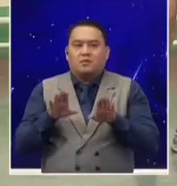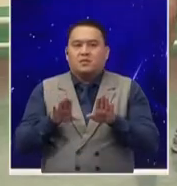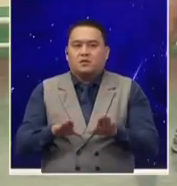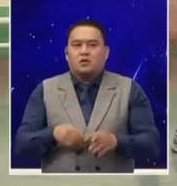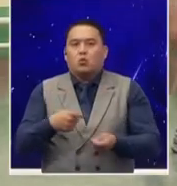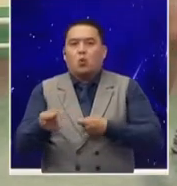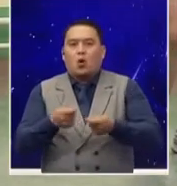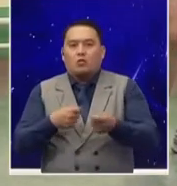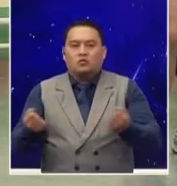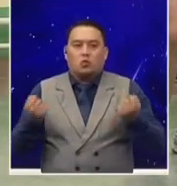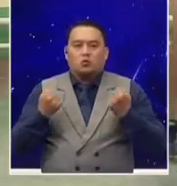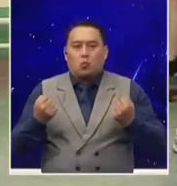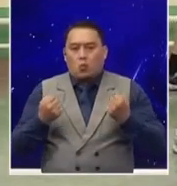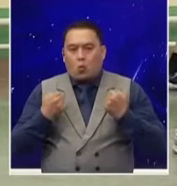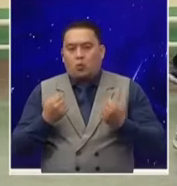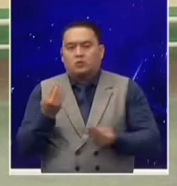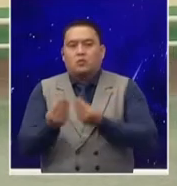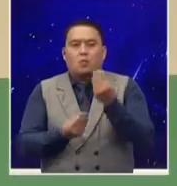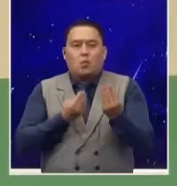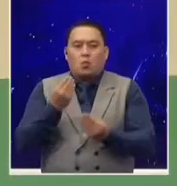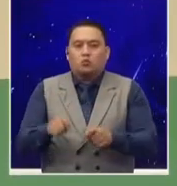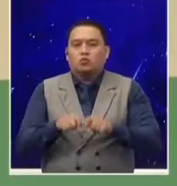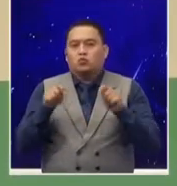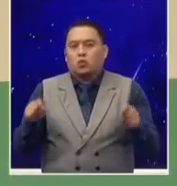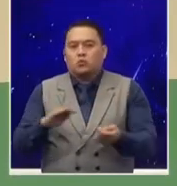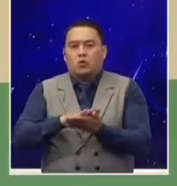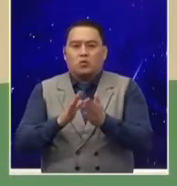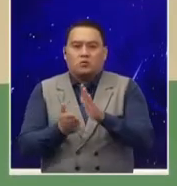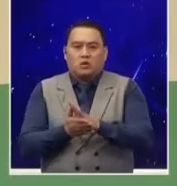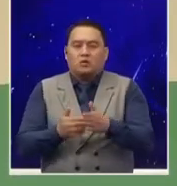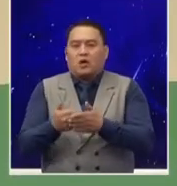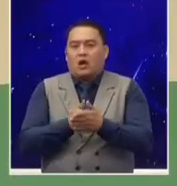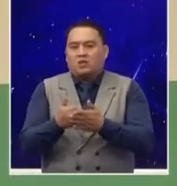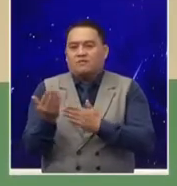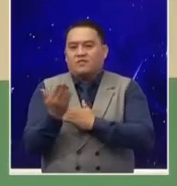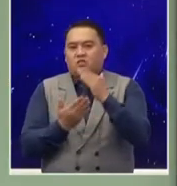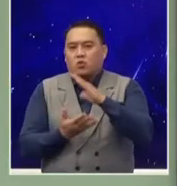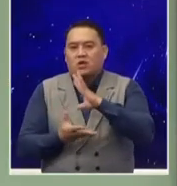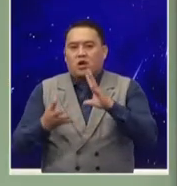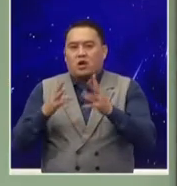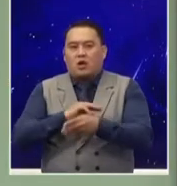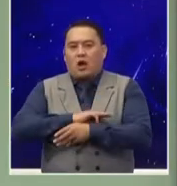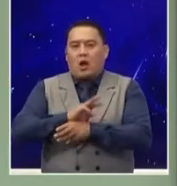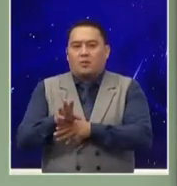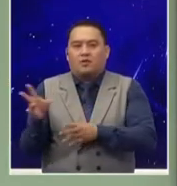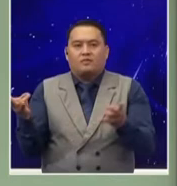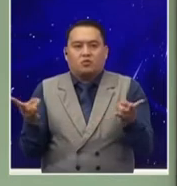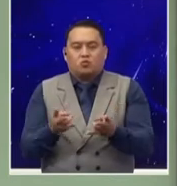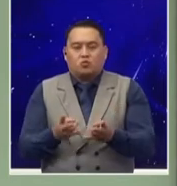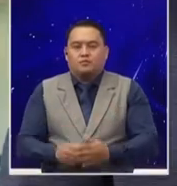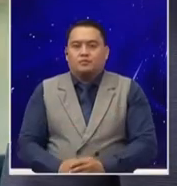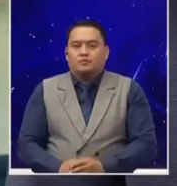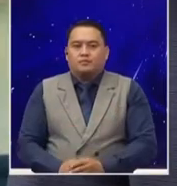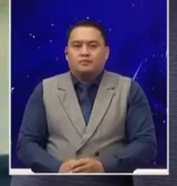словам руководства спортшколы, по игровым видам спорта для спортсменов созданы все условия. Для достижения высоких результатов дети обеспечиваются всем необходимым